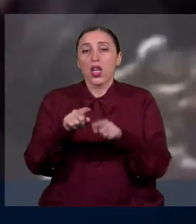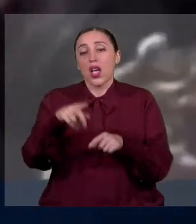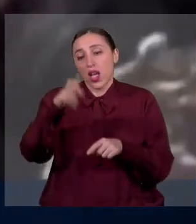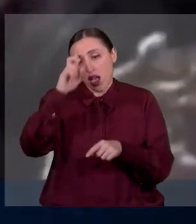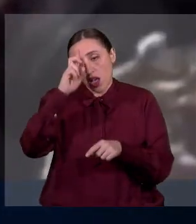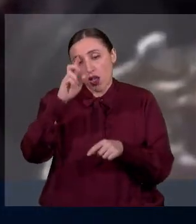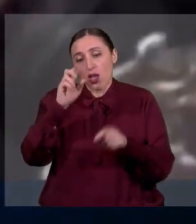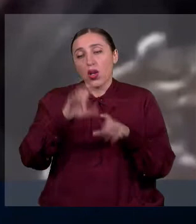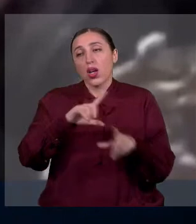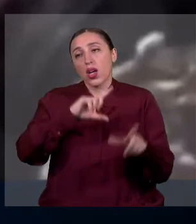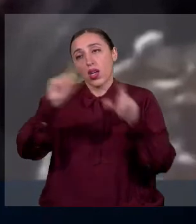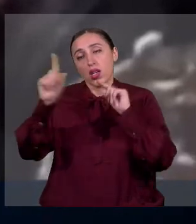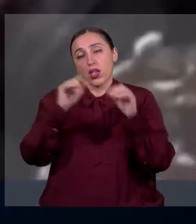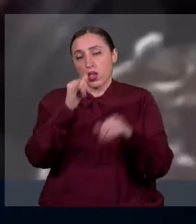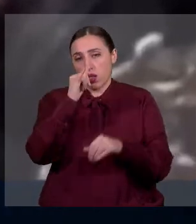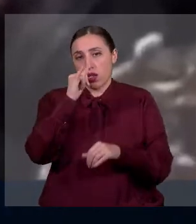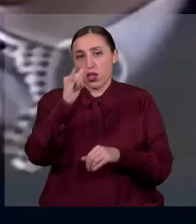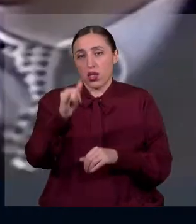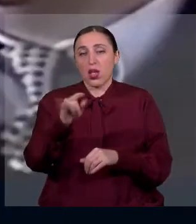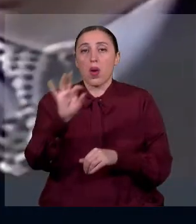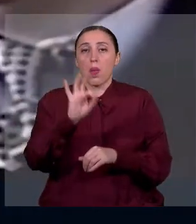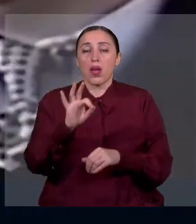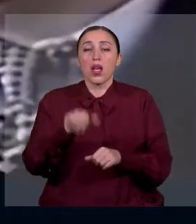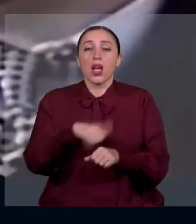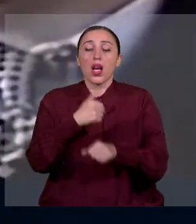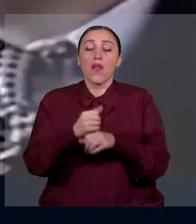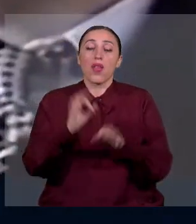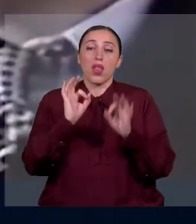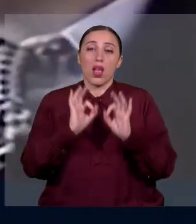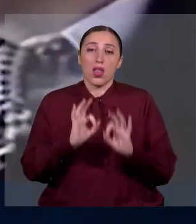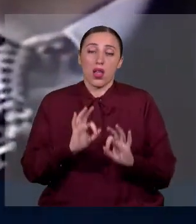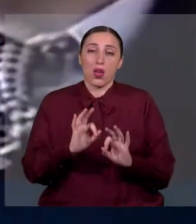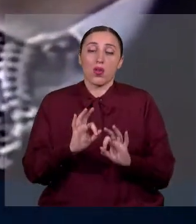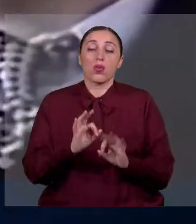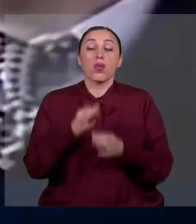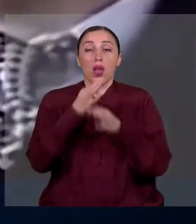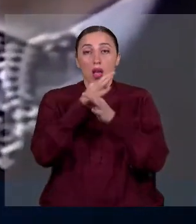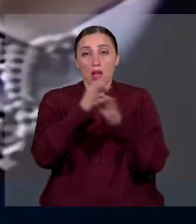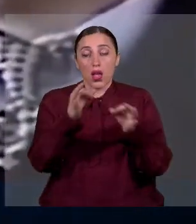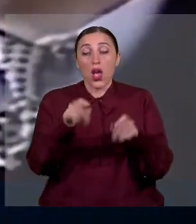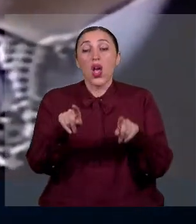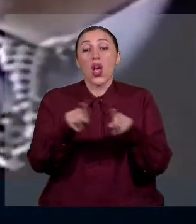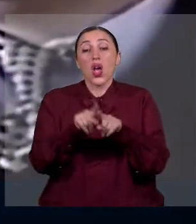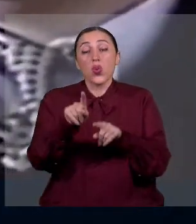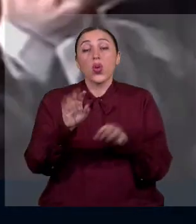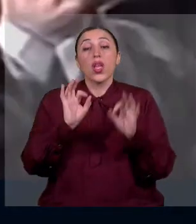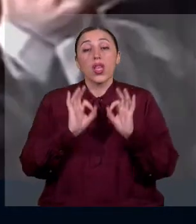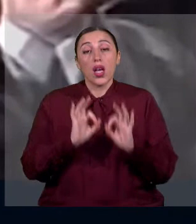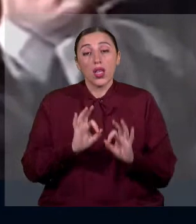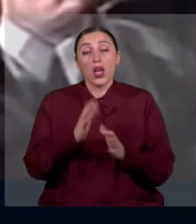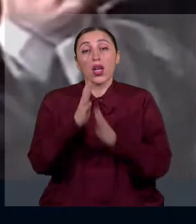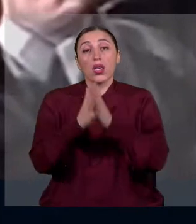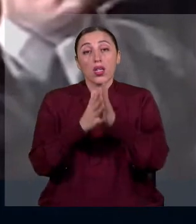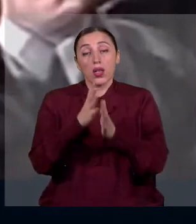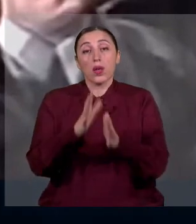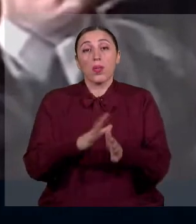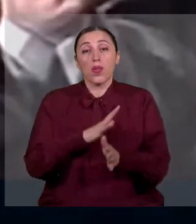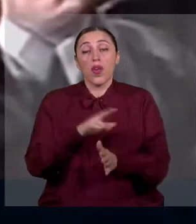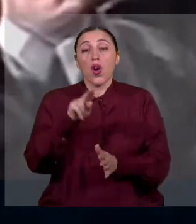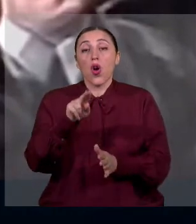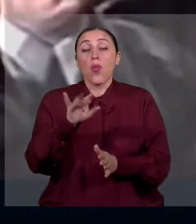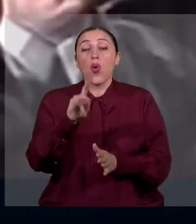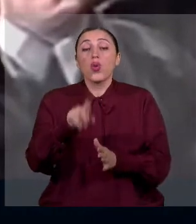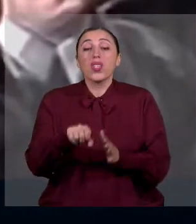բացակայելու արգելք է սահմանվել։ Փոխանցում է գլխավոր դատախազությունը։ Ավելի վաղ նույն դատախազությունը տեղեկացրել էր, որ